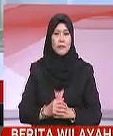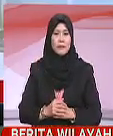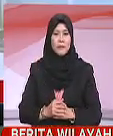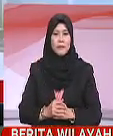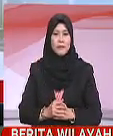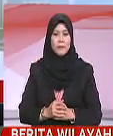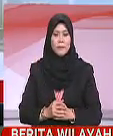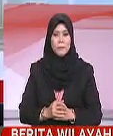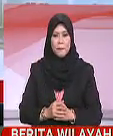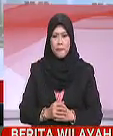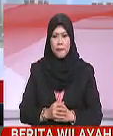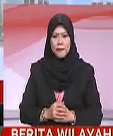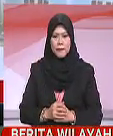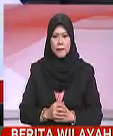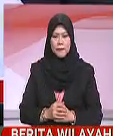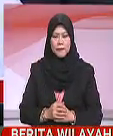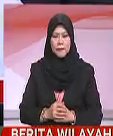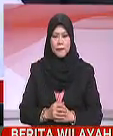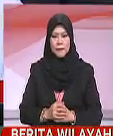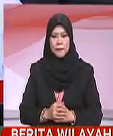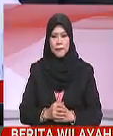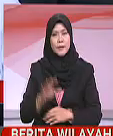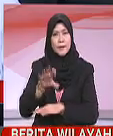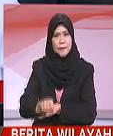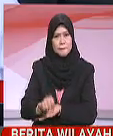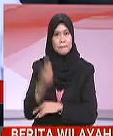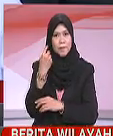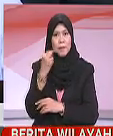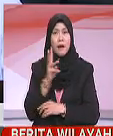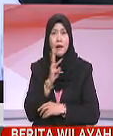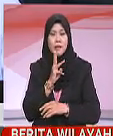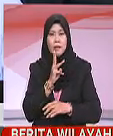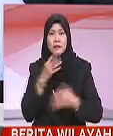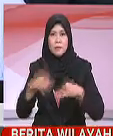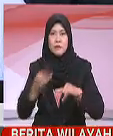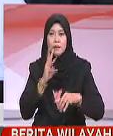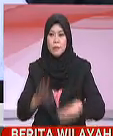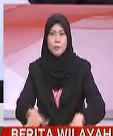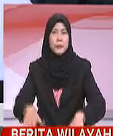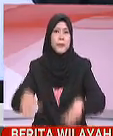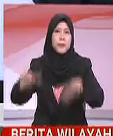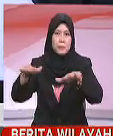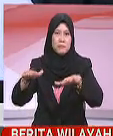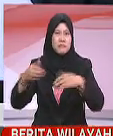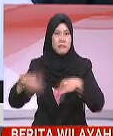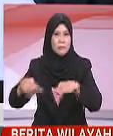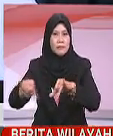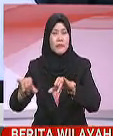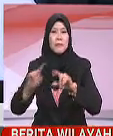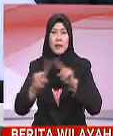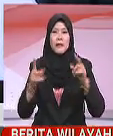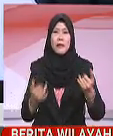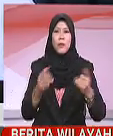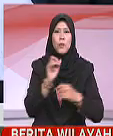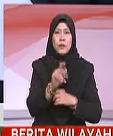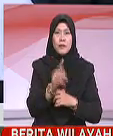Nak tiga malam yang nang saya tidur terus lah. Malam tadi pun masih air pasang juga. Masih air pasang juga. Tapi kira okey lah. Kira